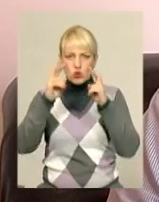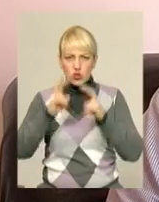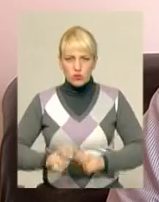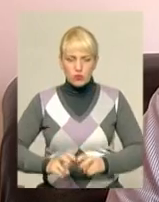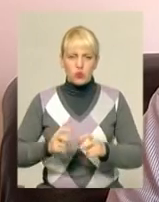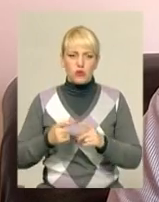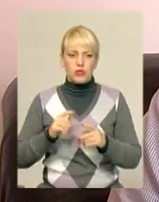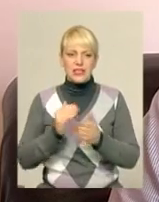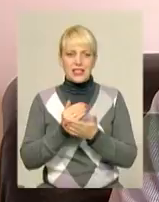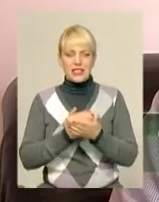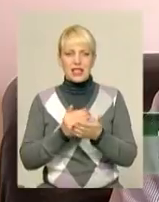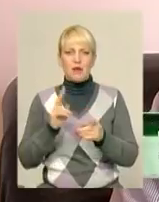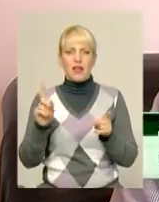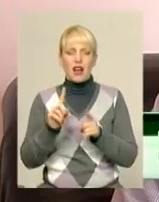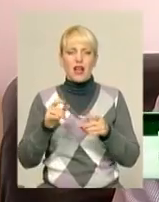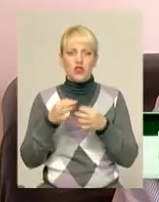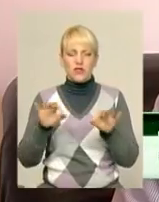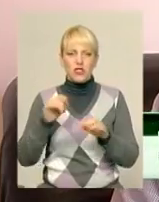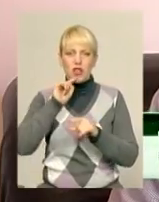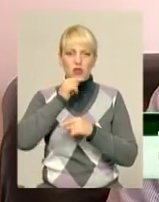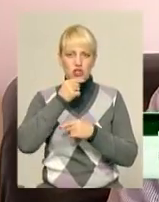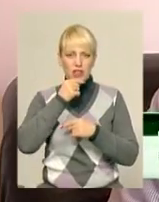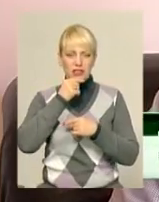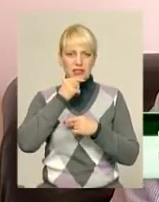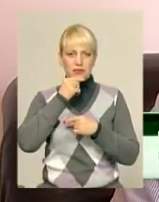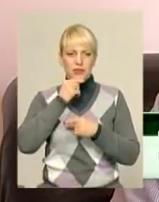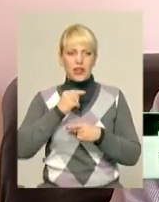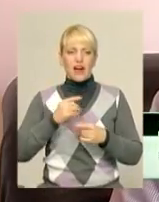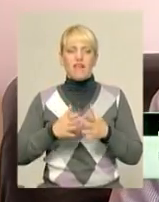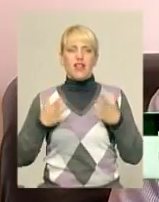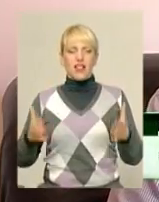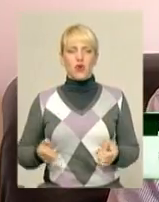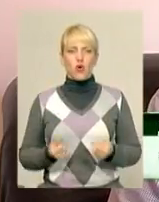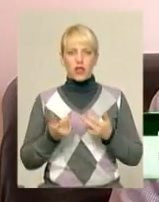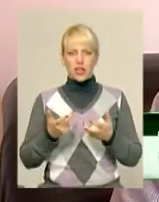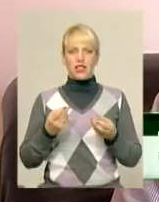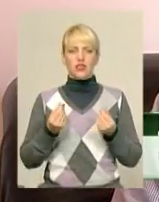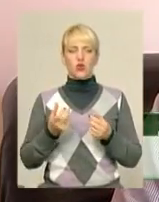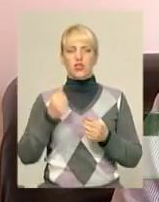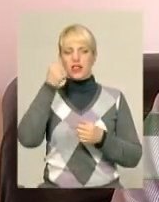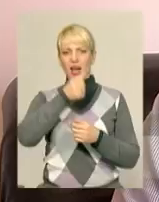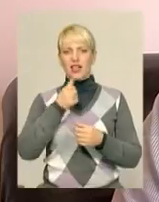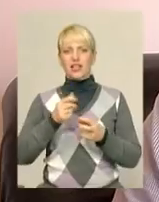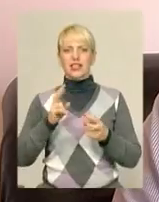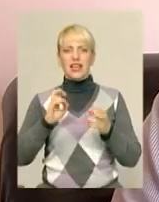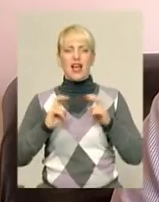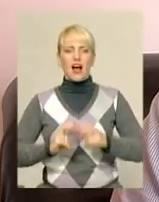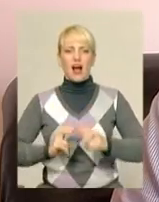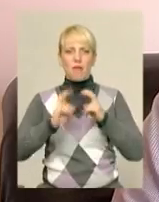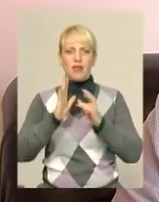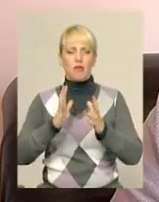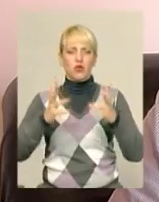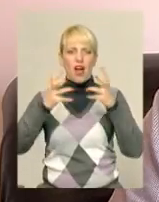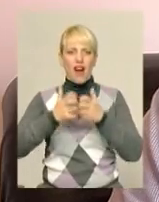рекуперації, яка дозволяє заощадити велику кількість коштів на рік. Кабіна ліфта буде повністю